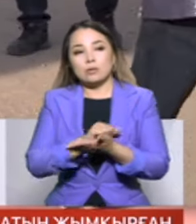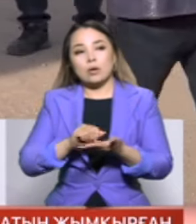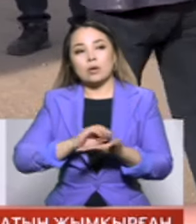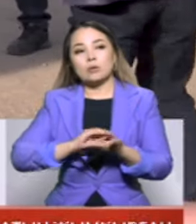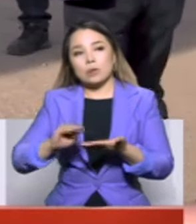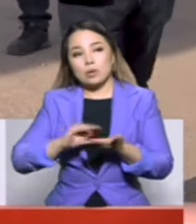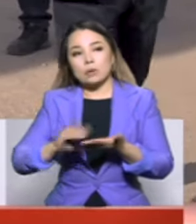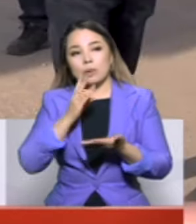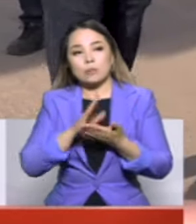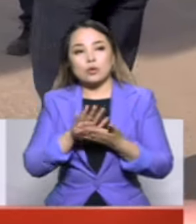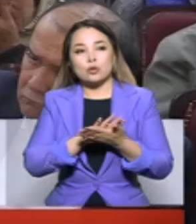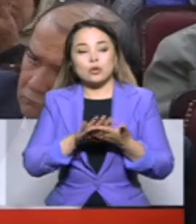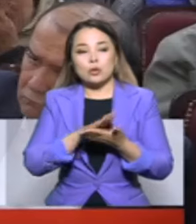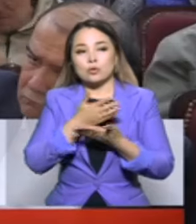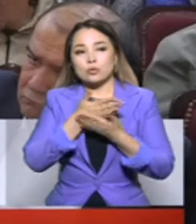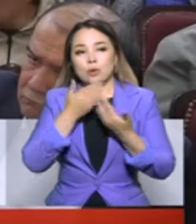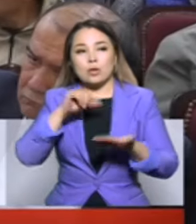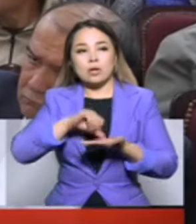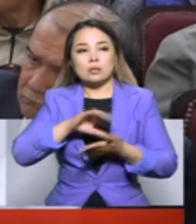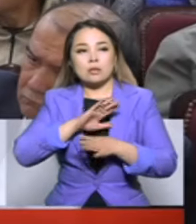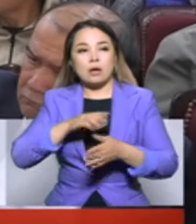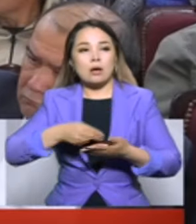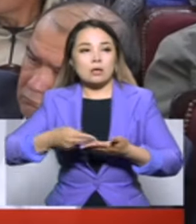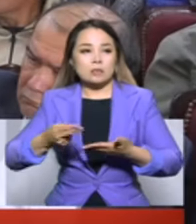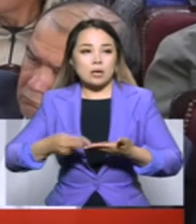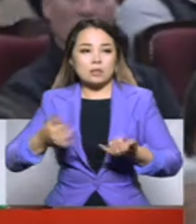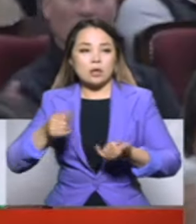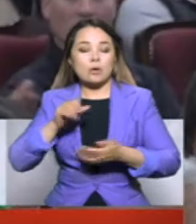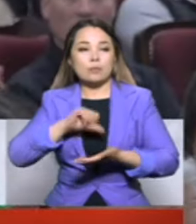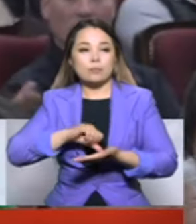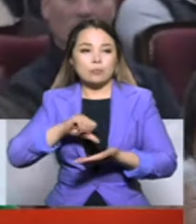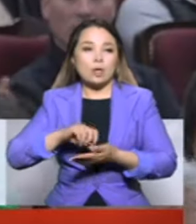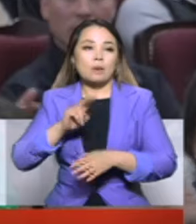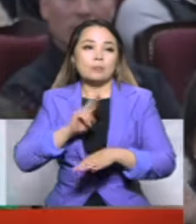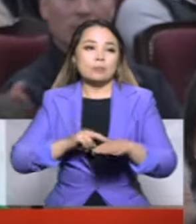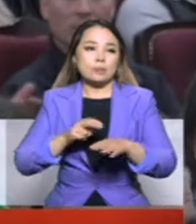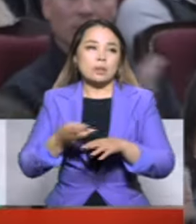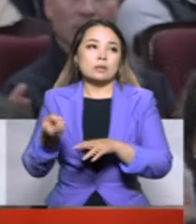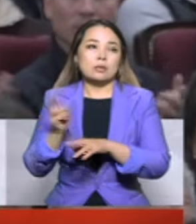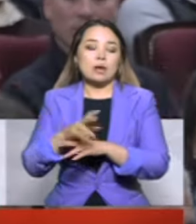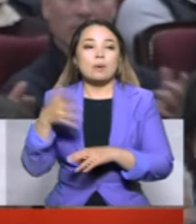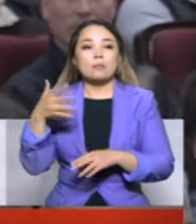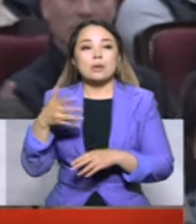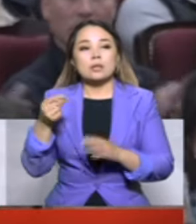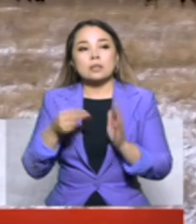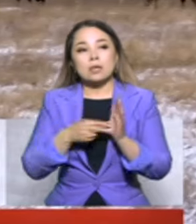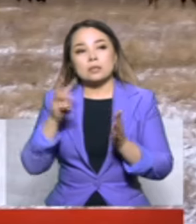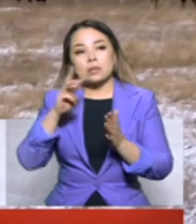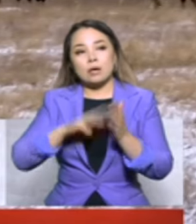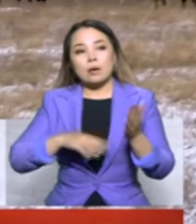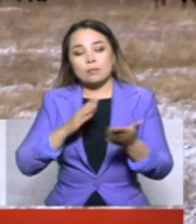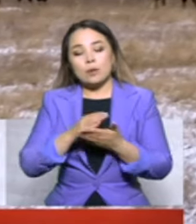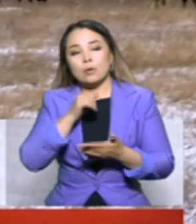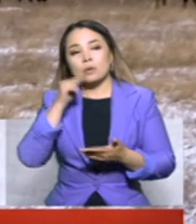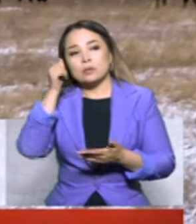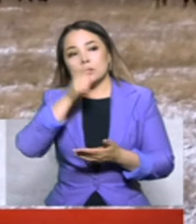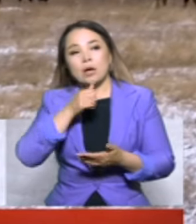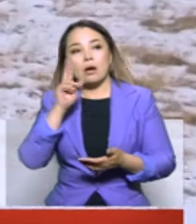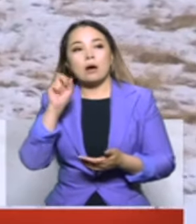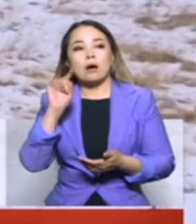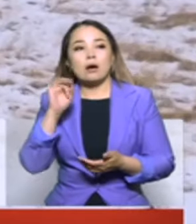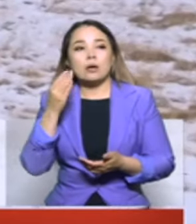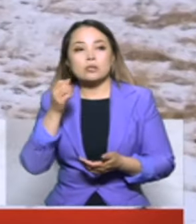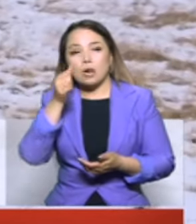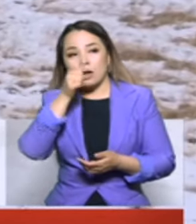болған жоқпыз, ешқандай қол қойған жоқпыз. Алдымен учаскелік инспектор келіп, екі бақташқа 5 мың теңгеден айыппұл салған. Бұл өткен жылдың қараша айында